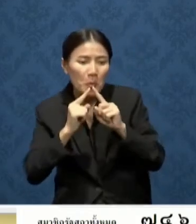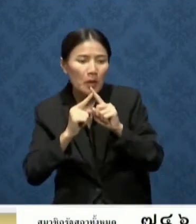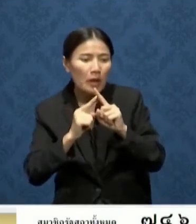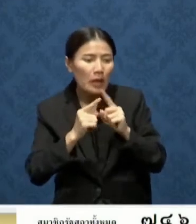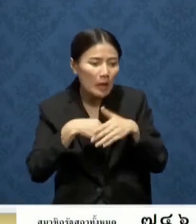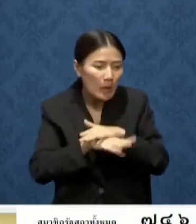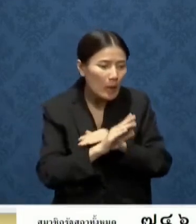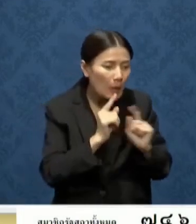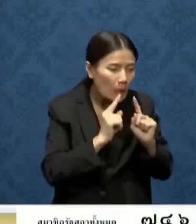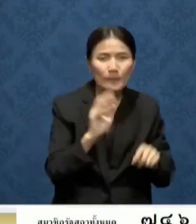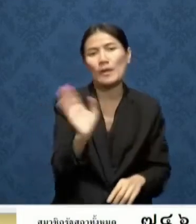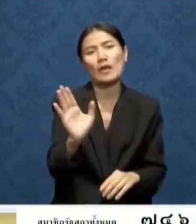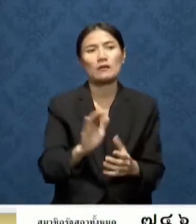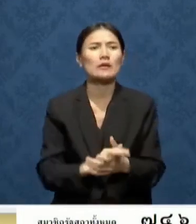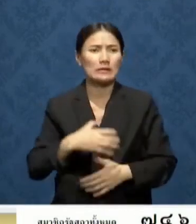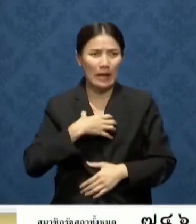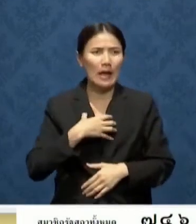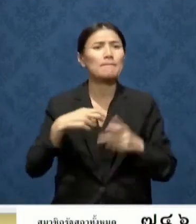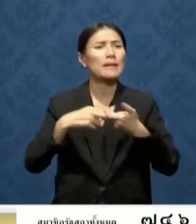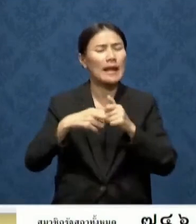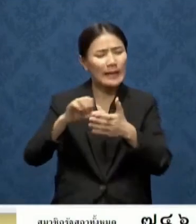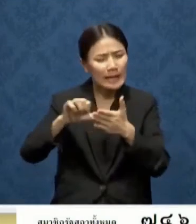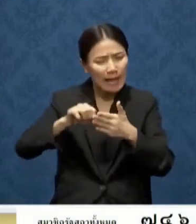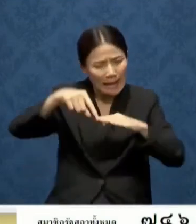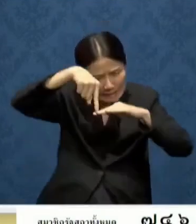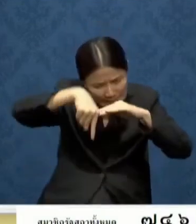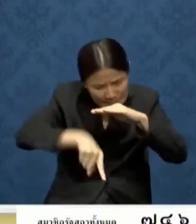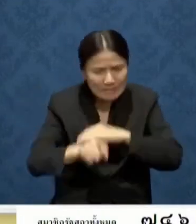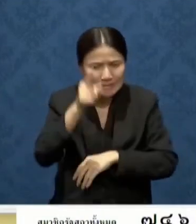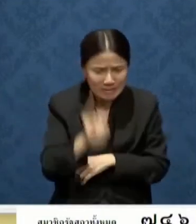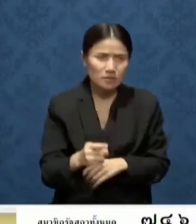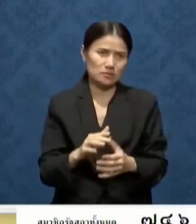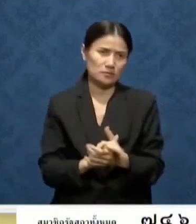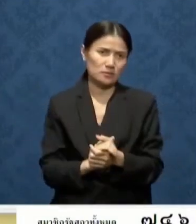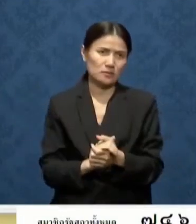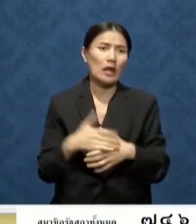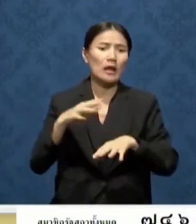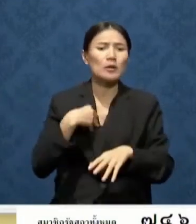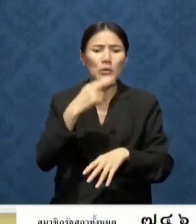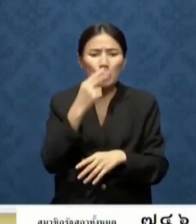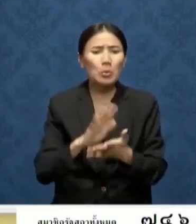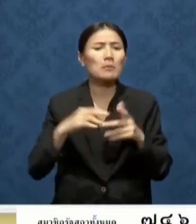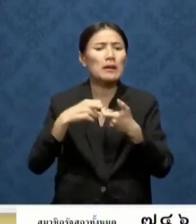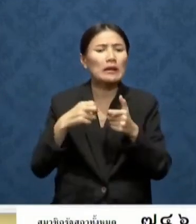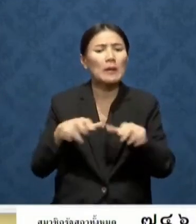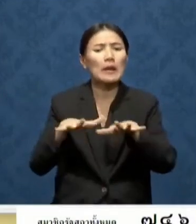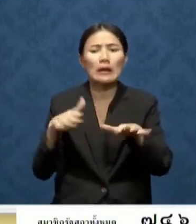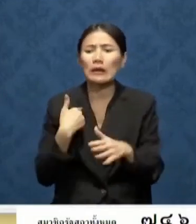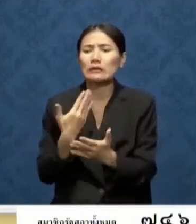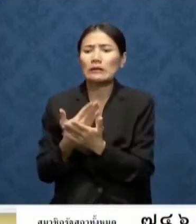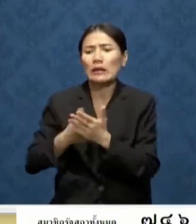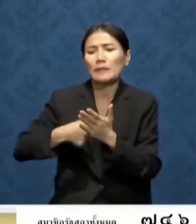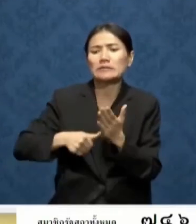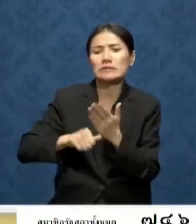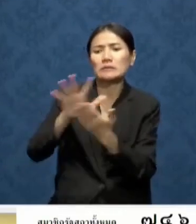ผมอยากเหนการแก้ปัหาเชิงโครงสรางทไมใช่แ้การปุประผู้ปัหาแล้ใช้เงินของคนทประเทศไปโปโโเองท